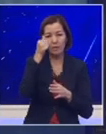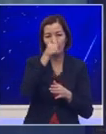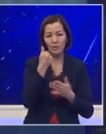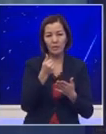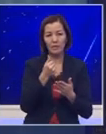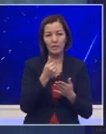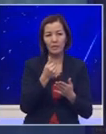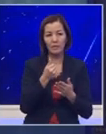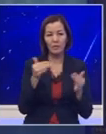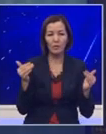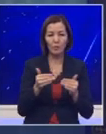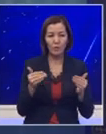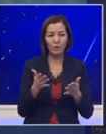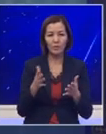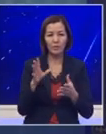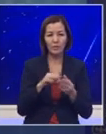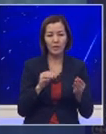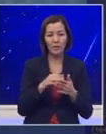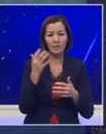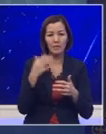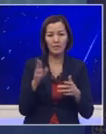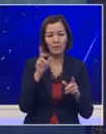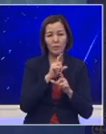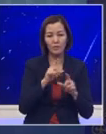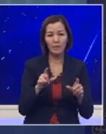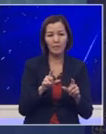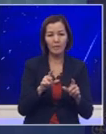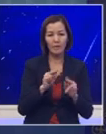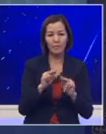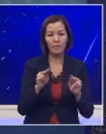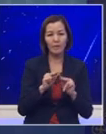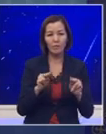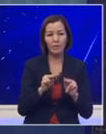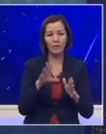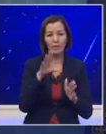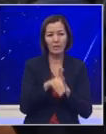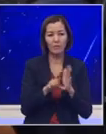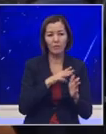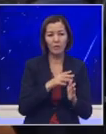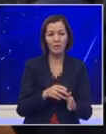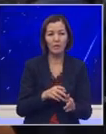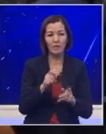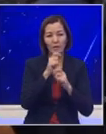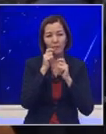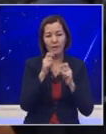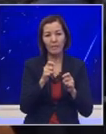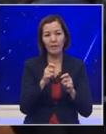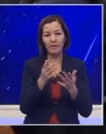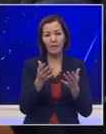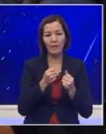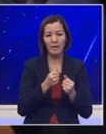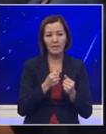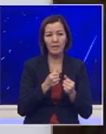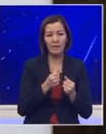бізде колледждің және орта білім беру ұйымдарында педагогтары еніп отыр. Марапат төрінен көрінген